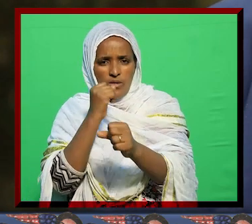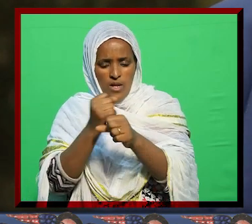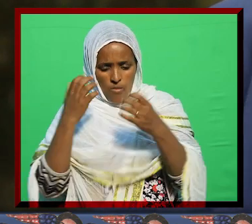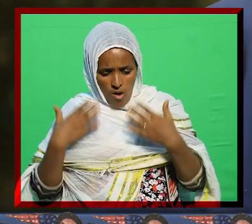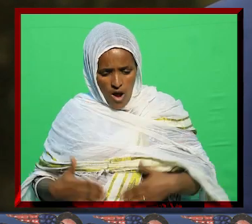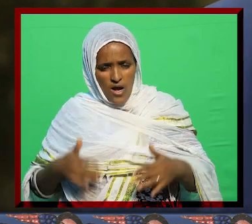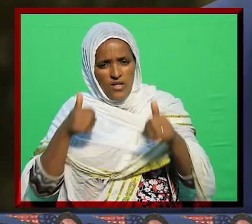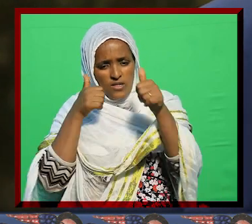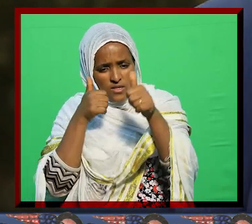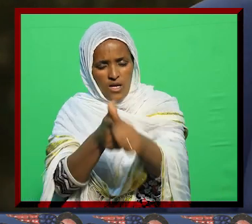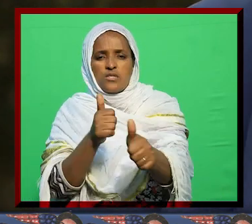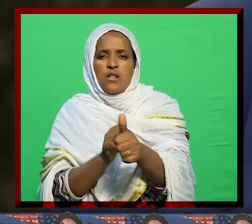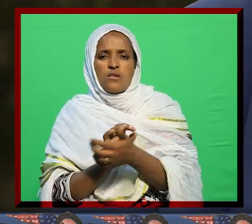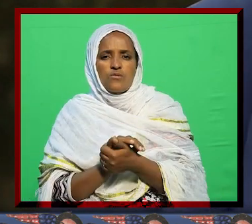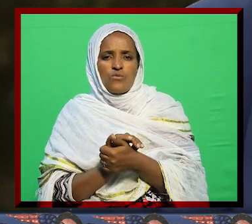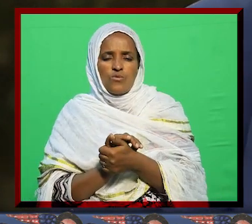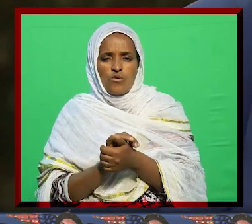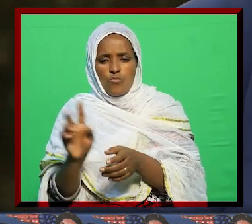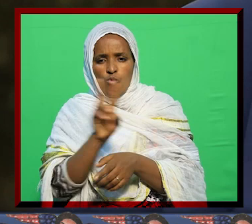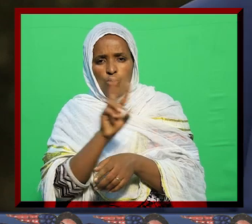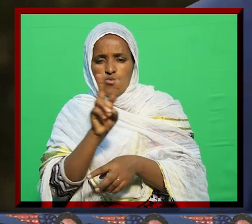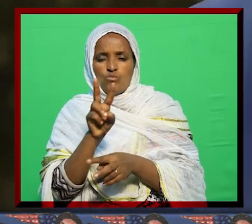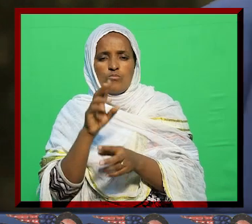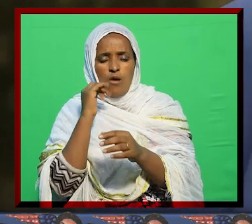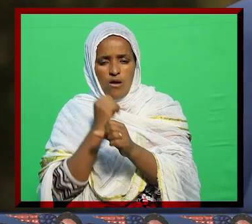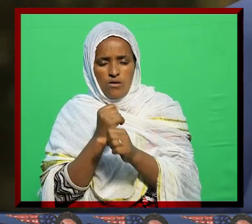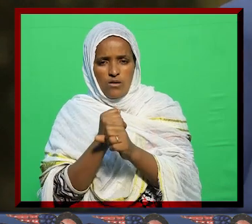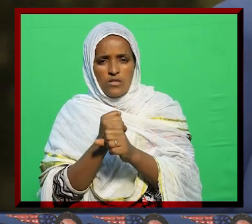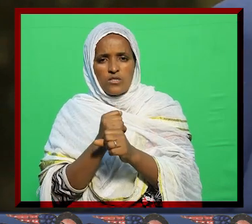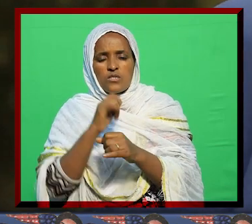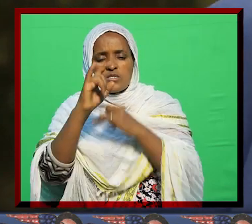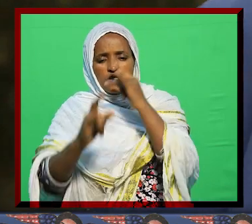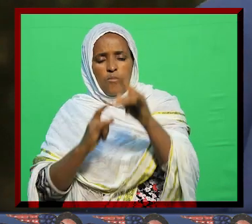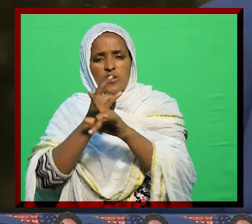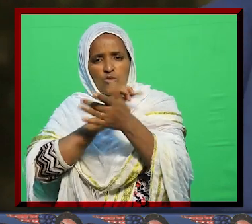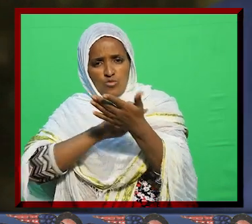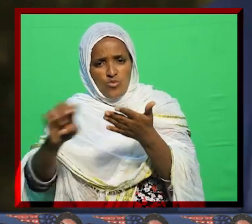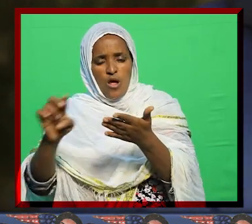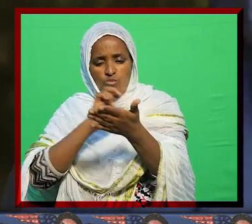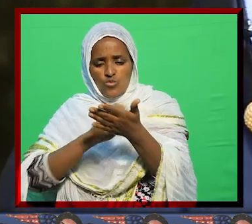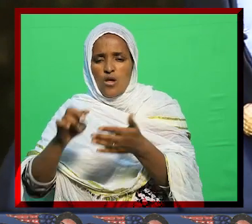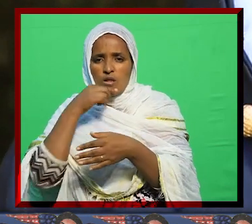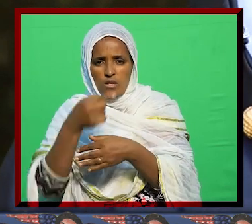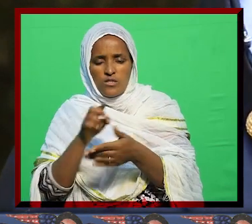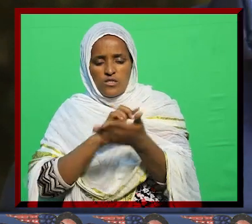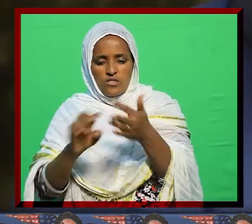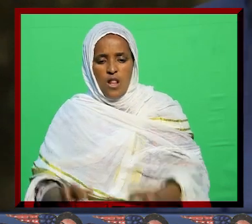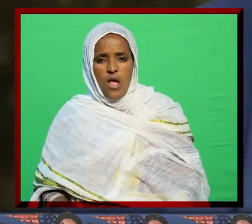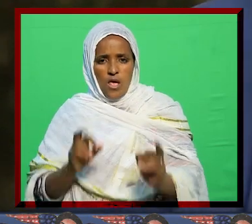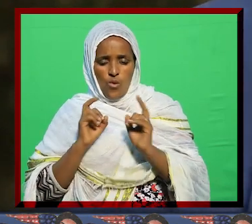ተከተለኝ፣ በግብር ተከተለኝ፣ በግብርም በአካልም ተከተለኝ ነው እኮ ያለው። እና ዝም ብለው ቅዱሳን ቅዱሳን